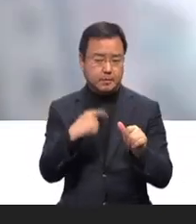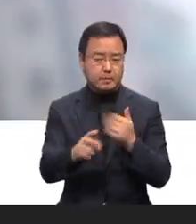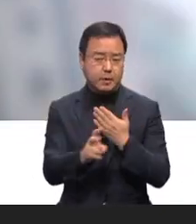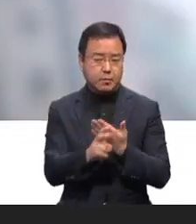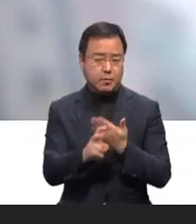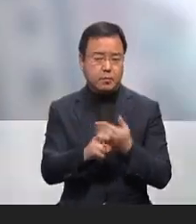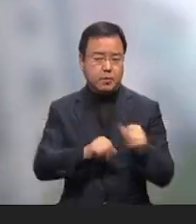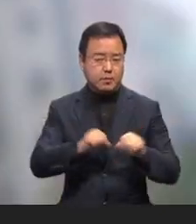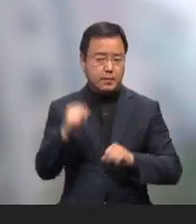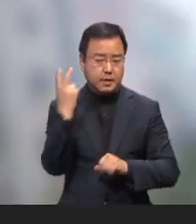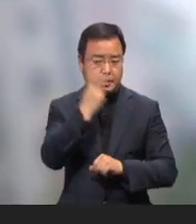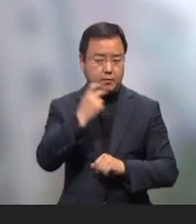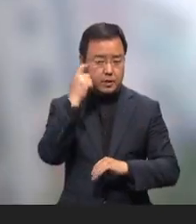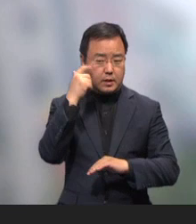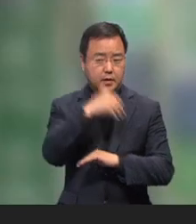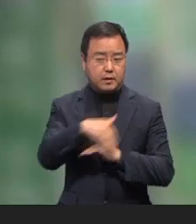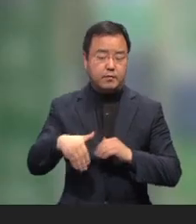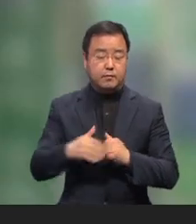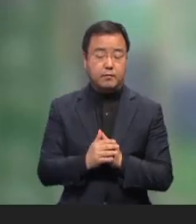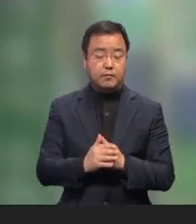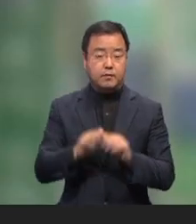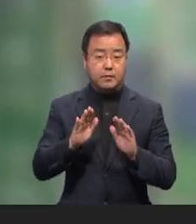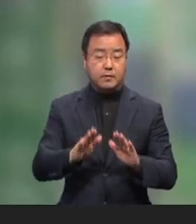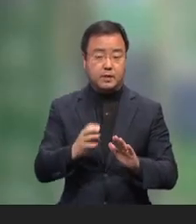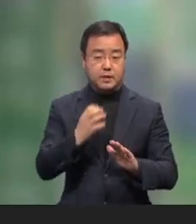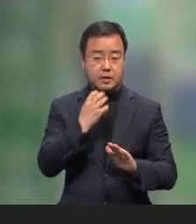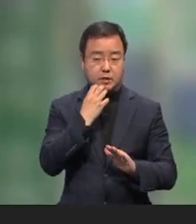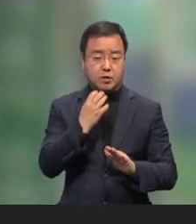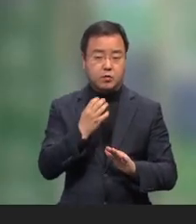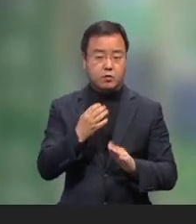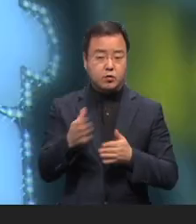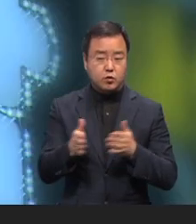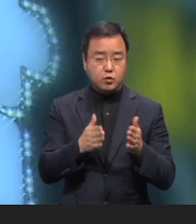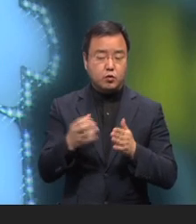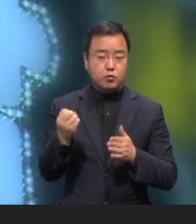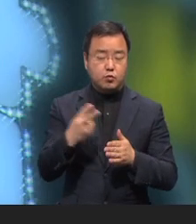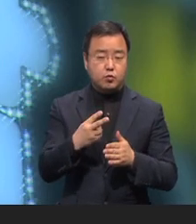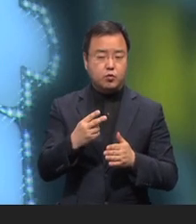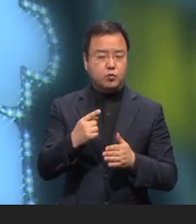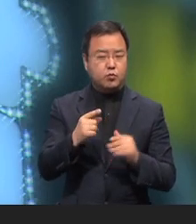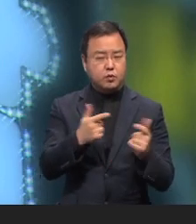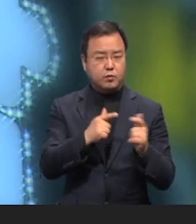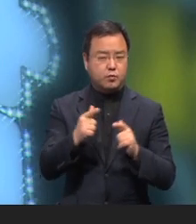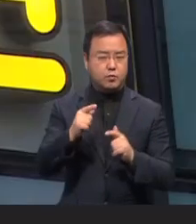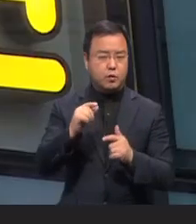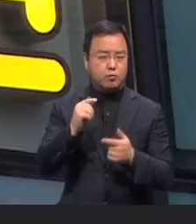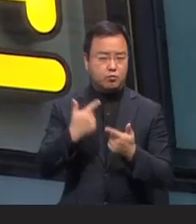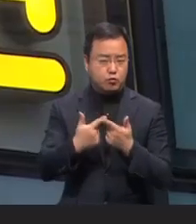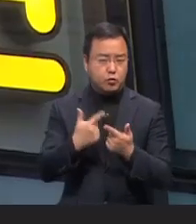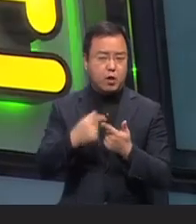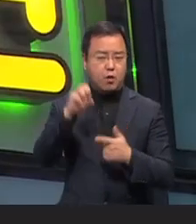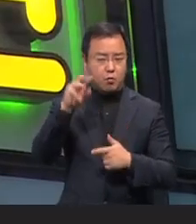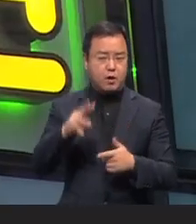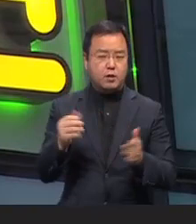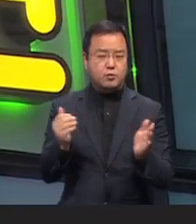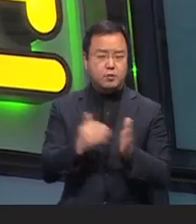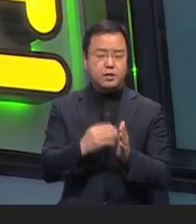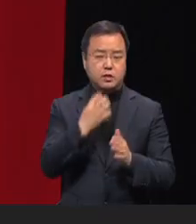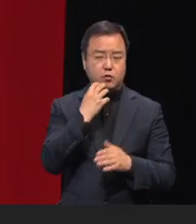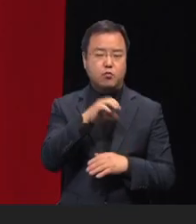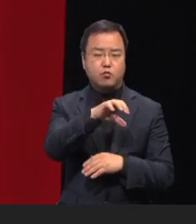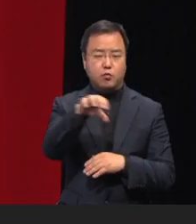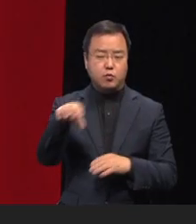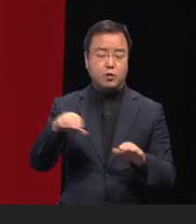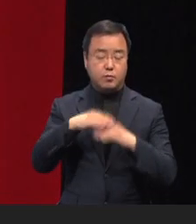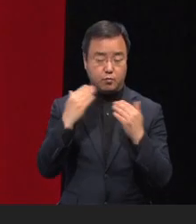서울 강남 사과 양천 노원 경기도 일산 분당 용인 부산 대구 광주 등 대도시 학원 밀집 지역이